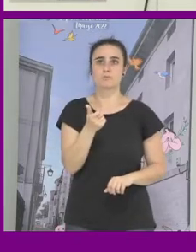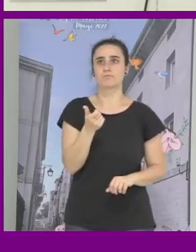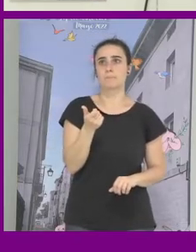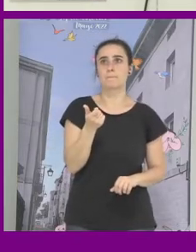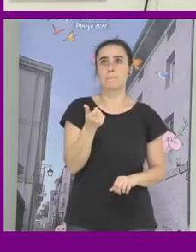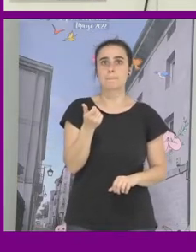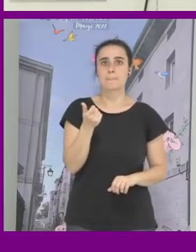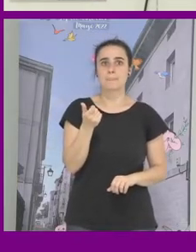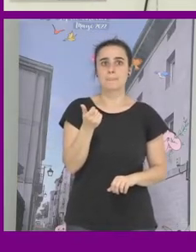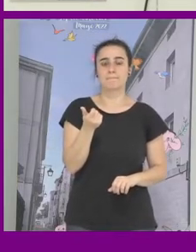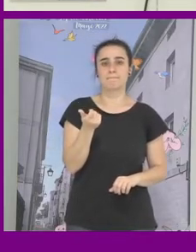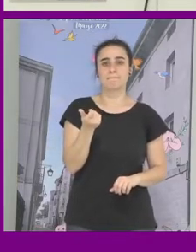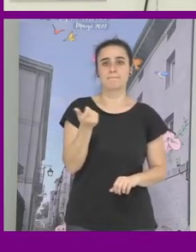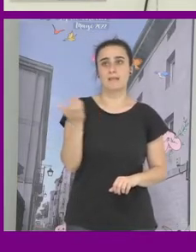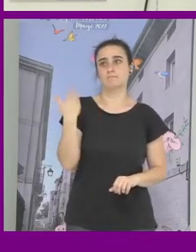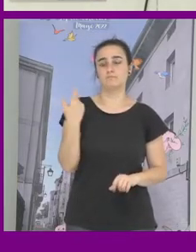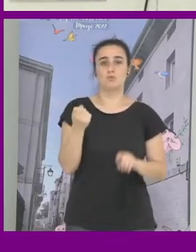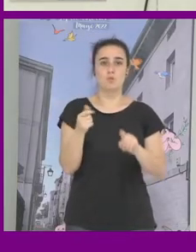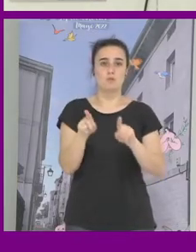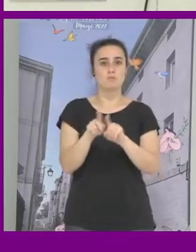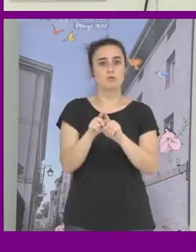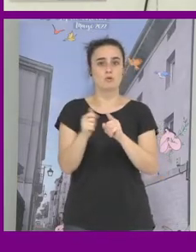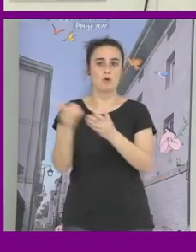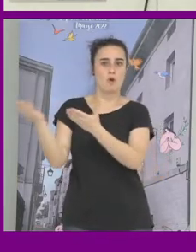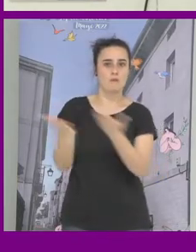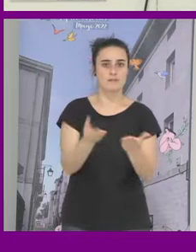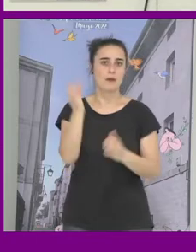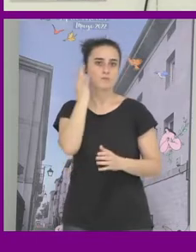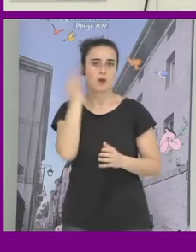lehenestera, bueno, gonbite hori bidali izana emakumeoi, ez?